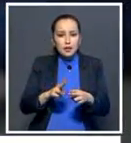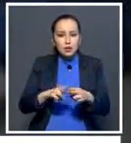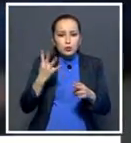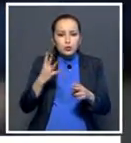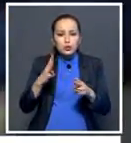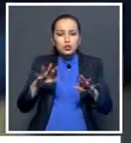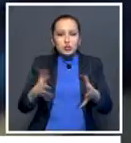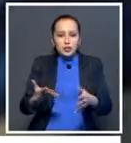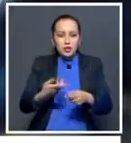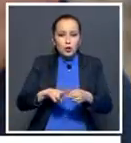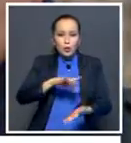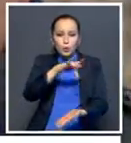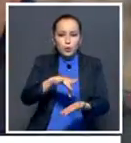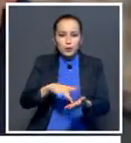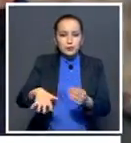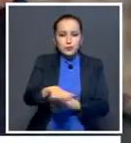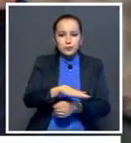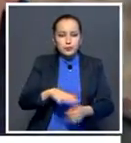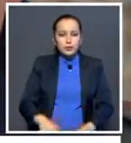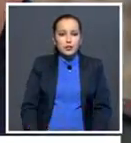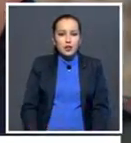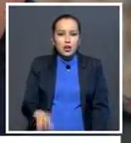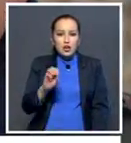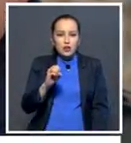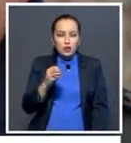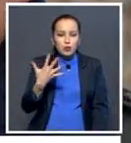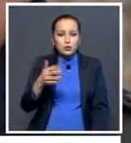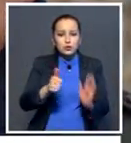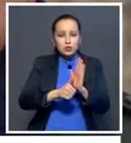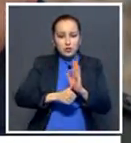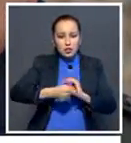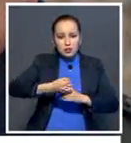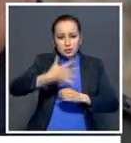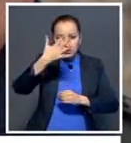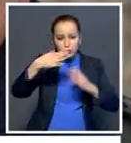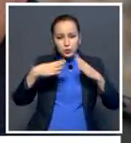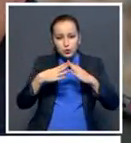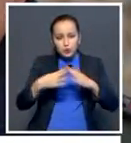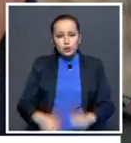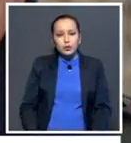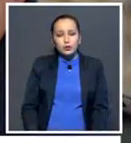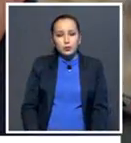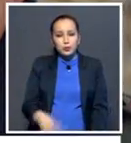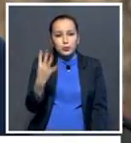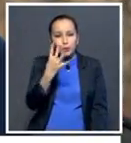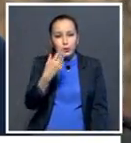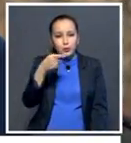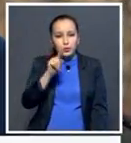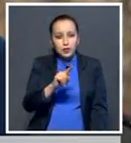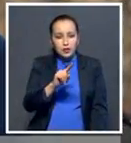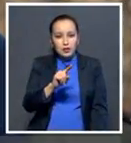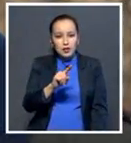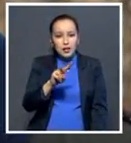жағдай болып тіркеліп тұр бізде. Евразия 56, көп пәтерлі үй, сосын жаңағы 4-ші кәсіптік лицей,